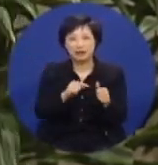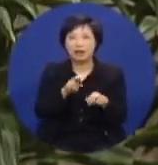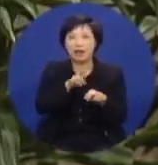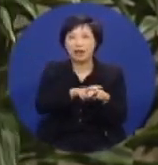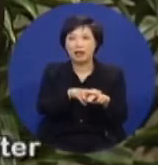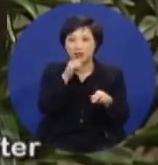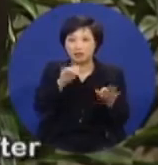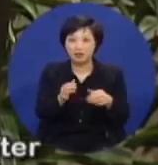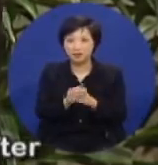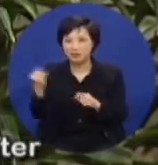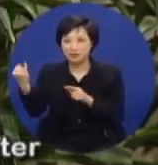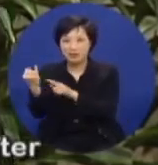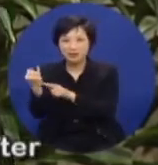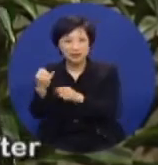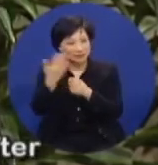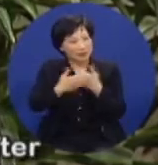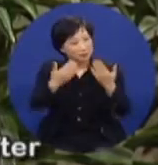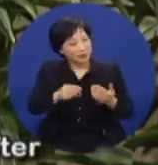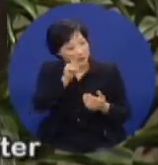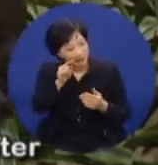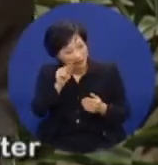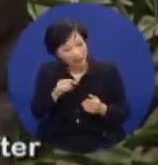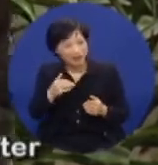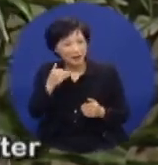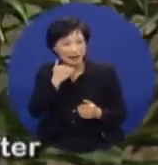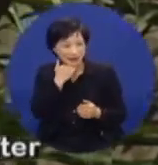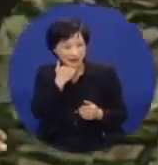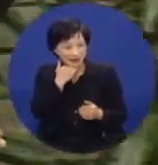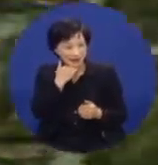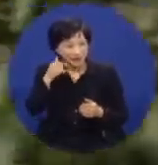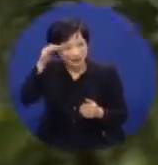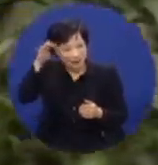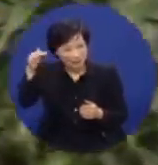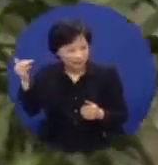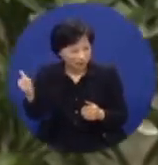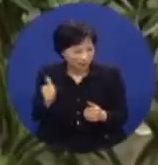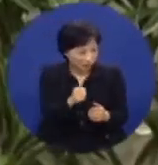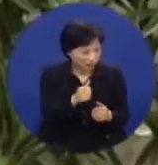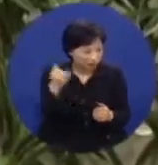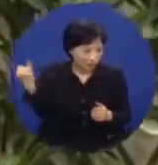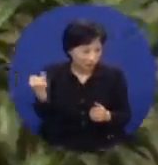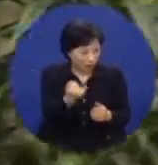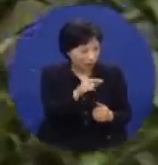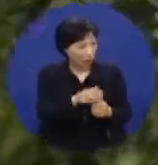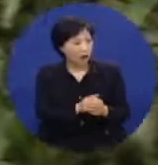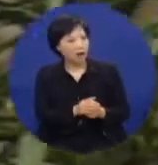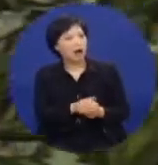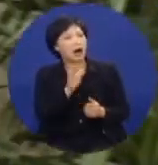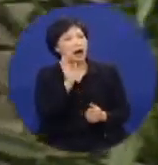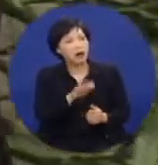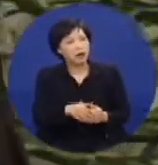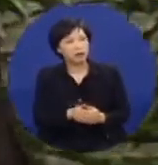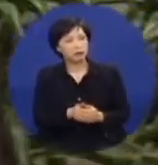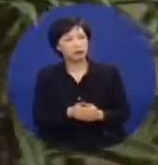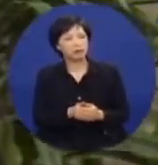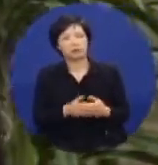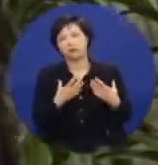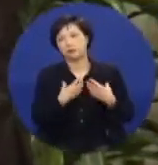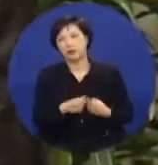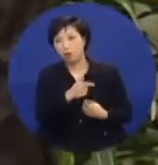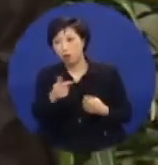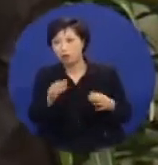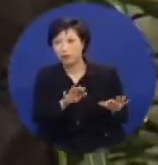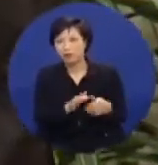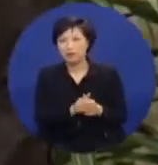나가 보면 지난 줘 그대 리오 쇠 망이 가가지고 여보 좀 앞자리 오면 안돼 하여 앞자리 어떻게 감량 뒷자리